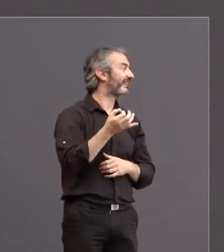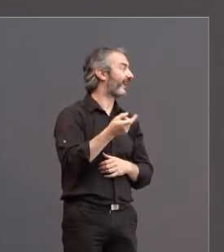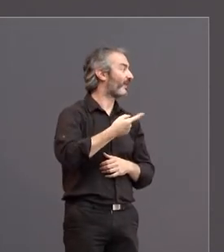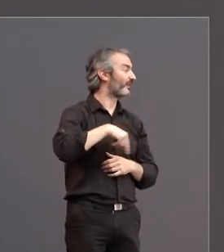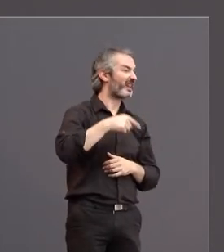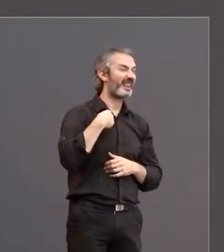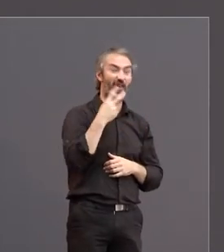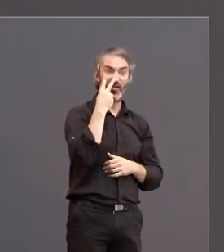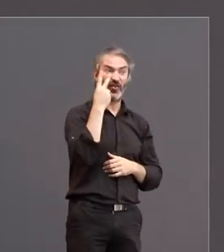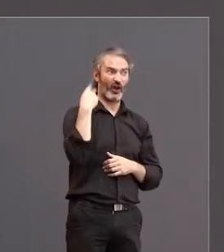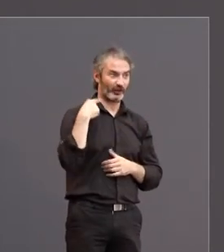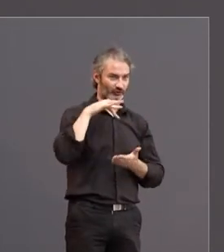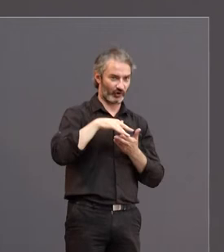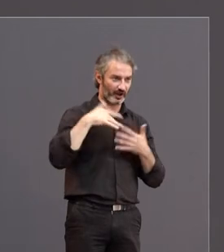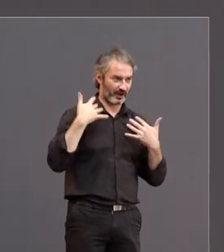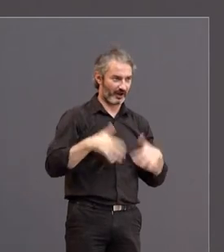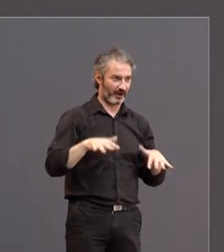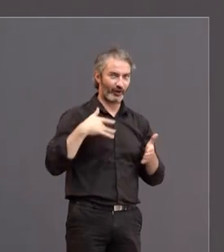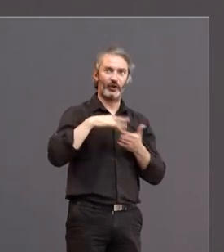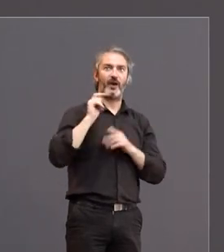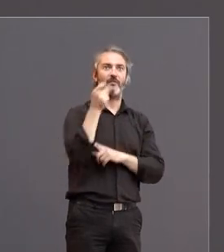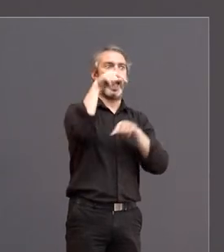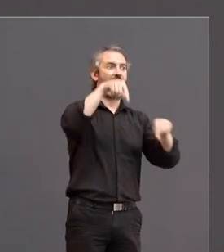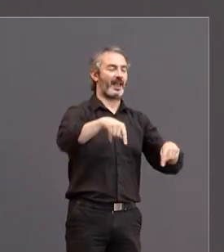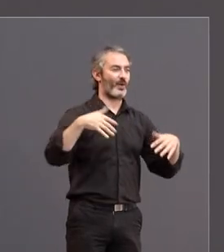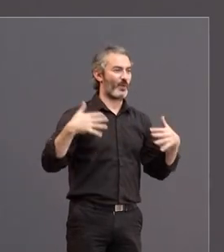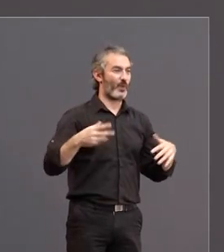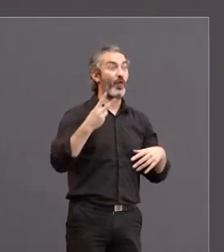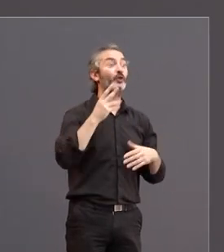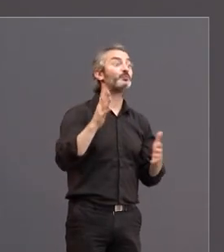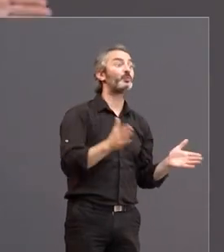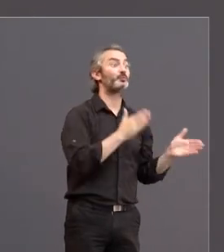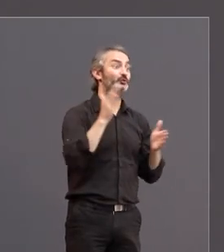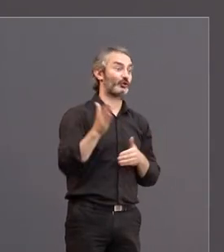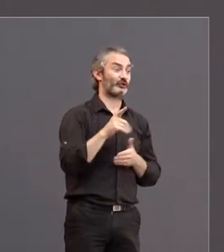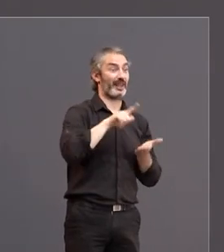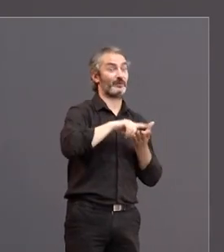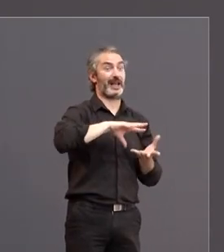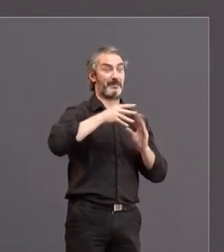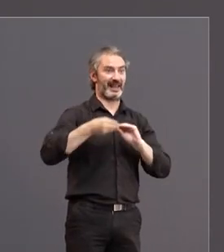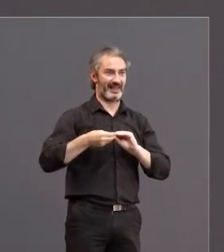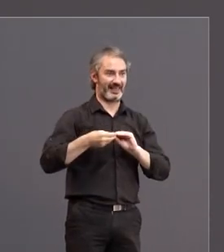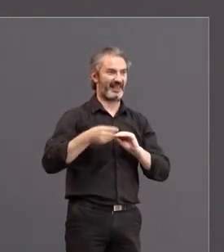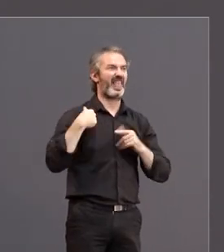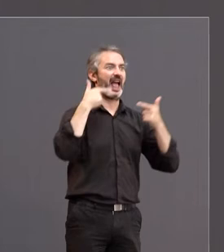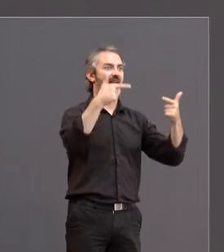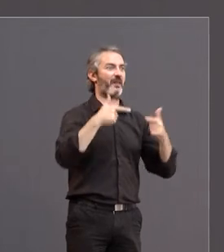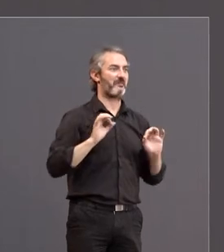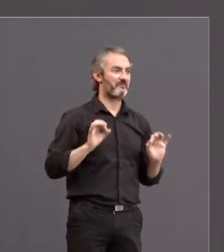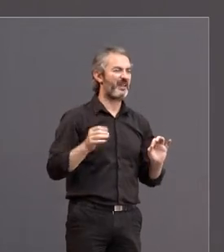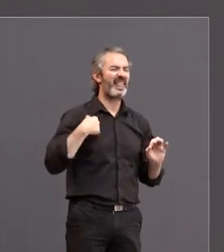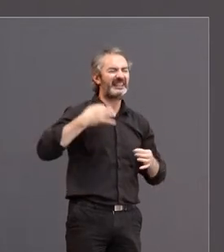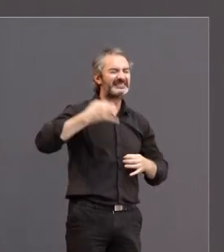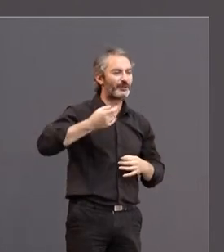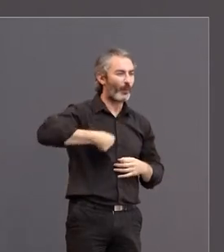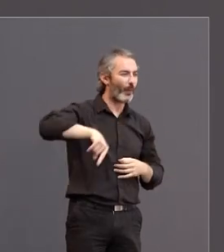després dels dos últims anys que hem passat, avui seríem aquí? Dues promocions de llengües aplicades, graduant-nos. Estem segures